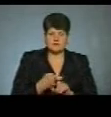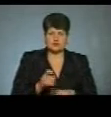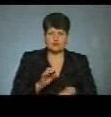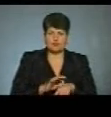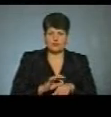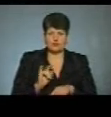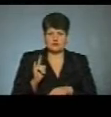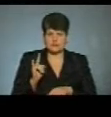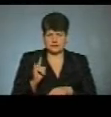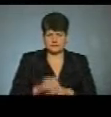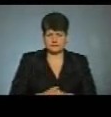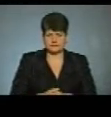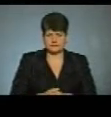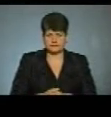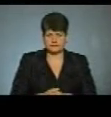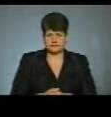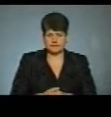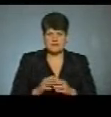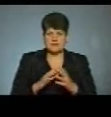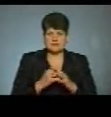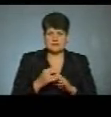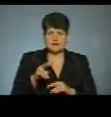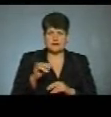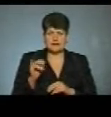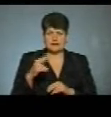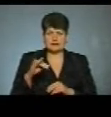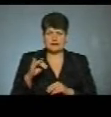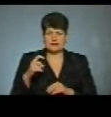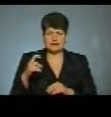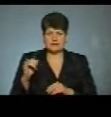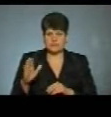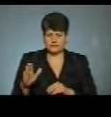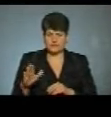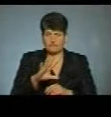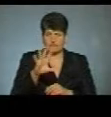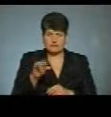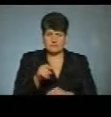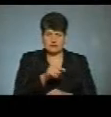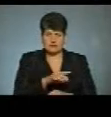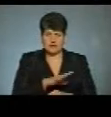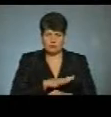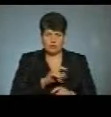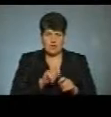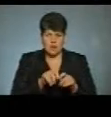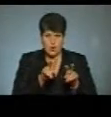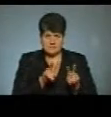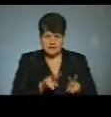хворою дитинкою із села Лідихів. Всі вони були обстежені